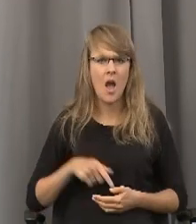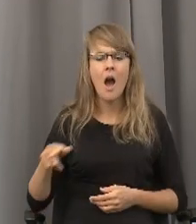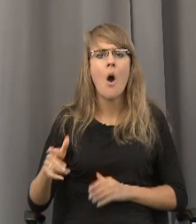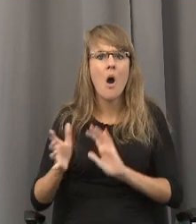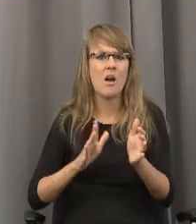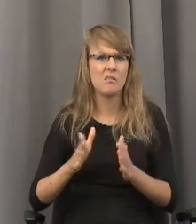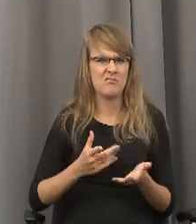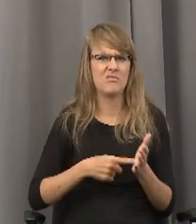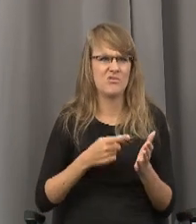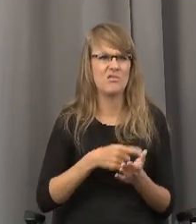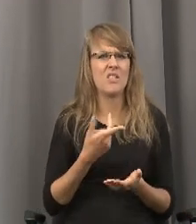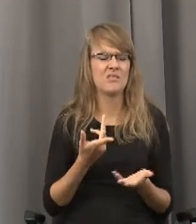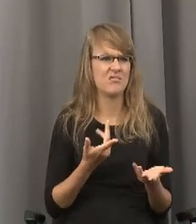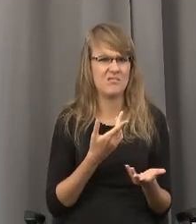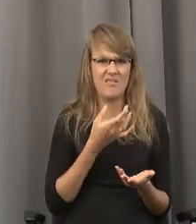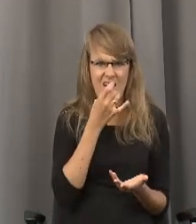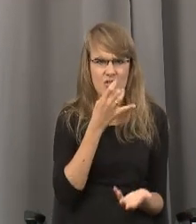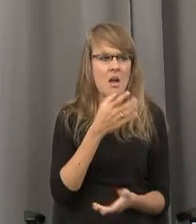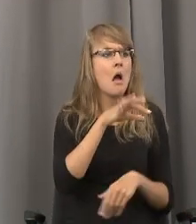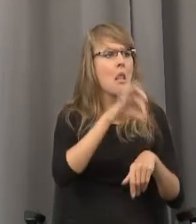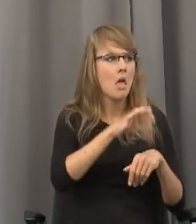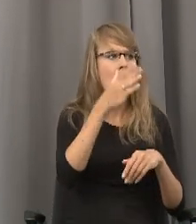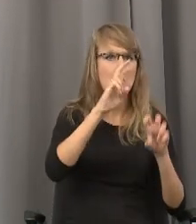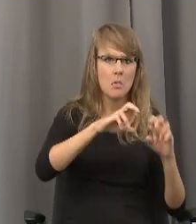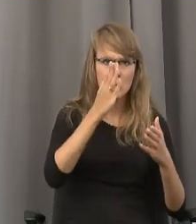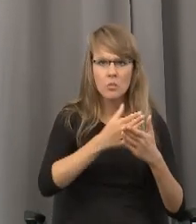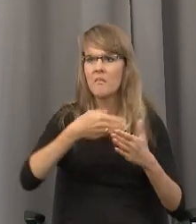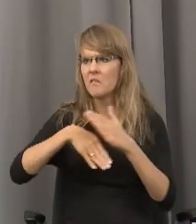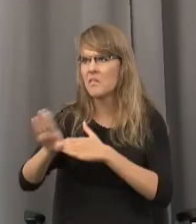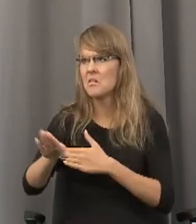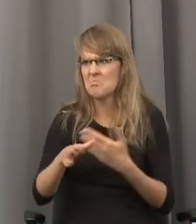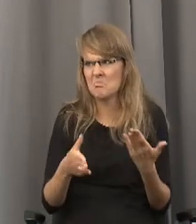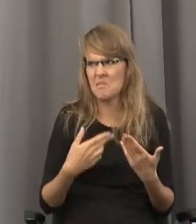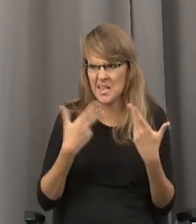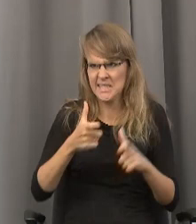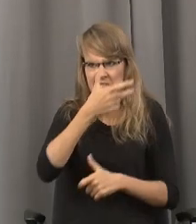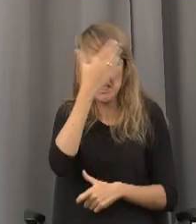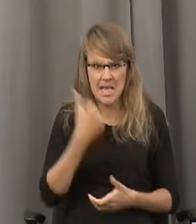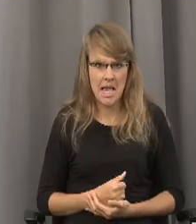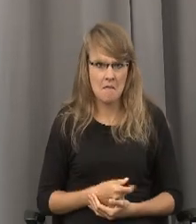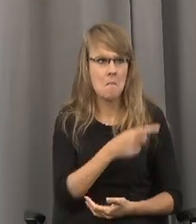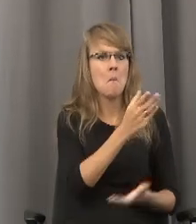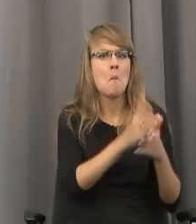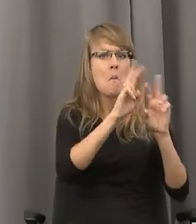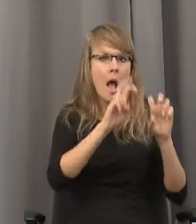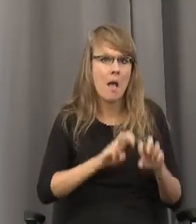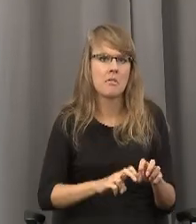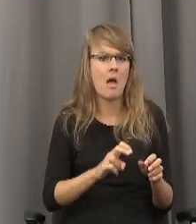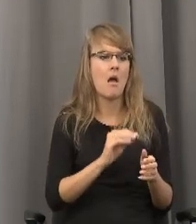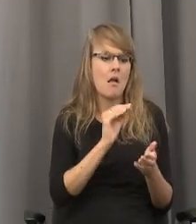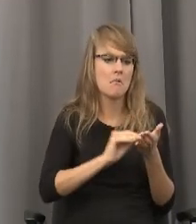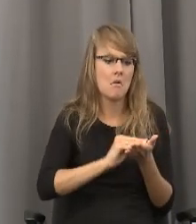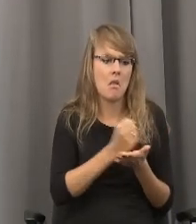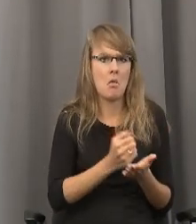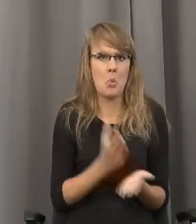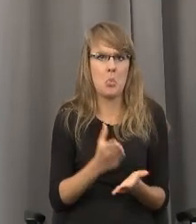że niewiele wiedzą po wyjściu od lekarza. Na moje pytania mówią, no pan doktor zbadał i zapisał. I to jest